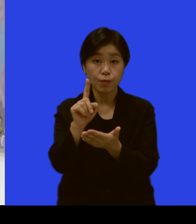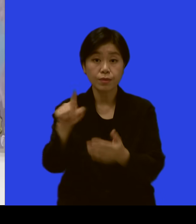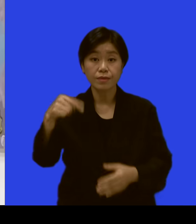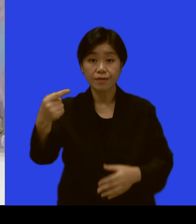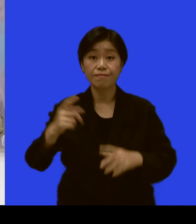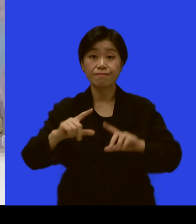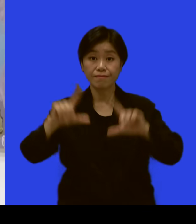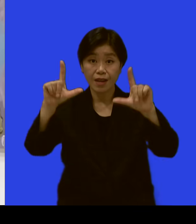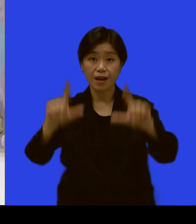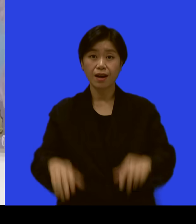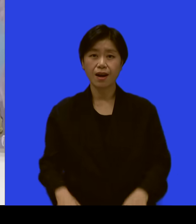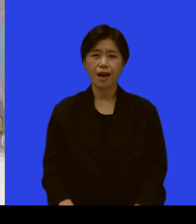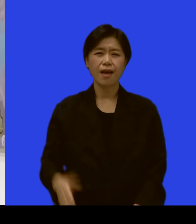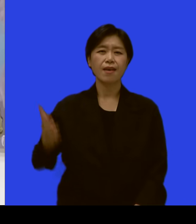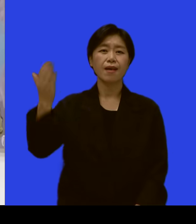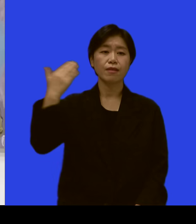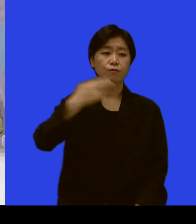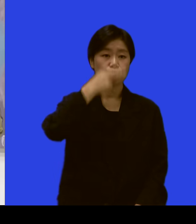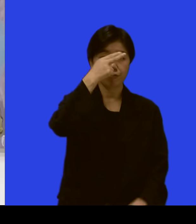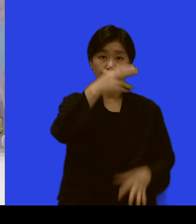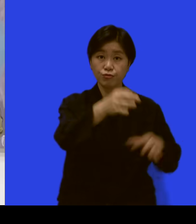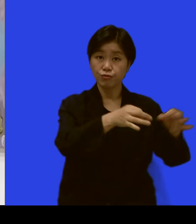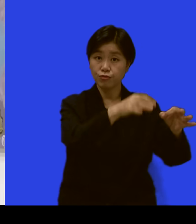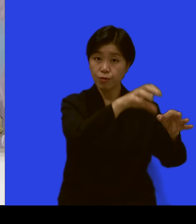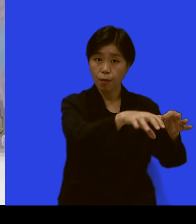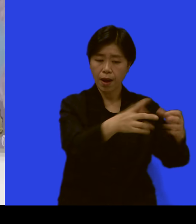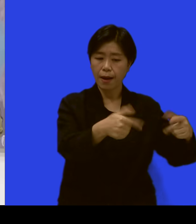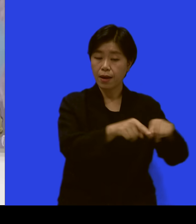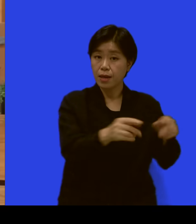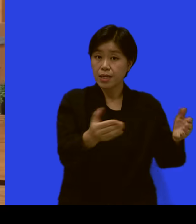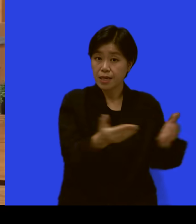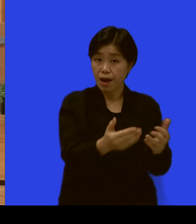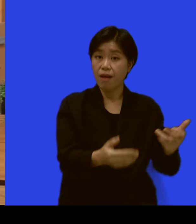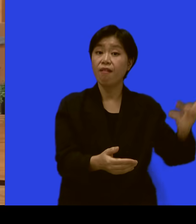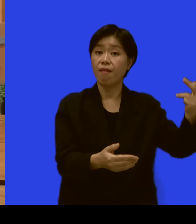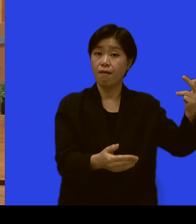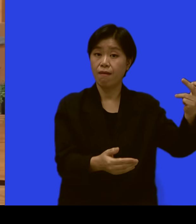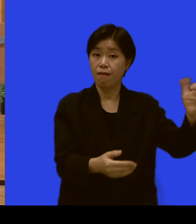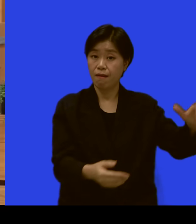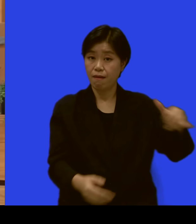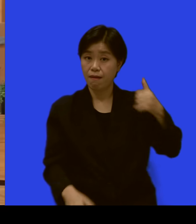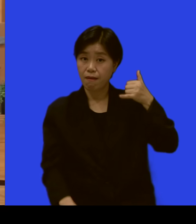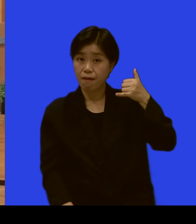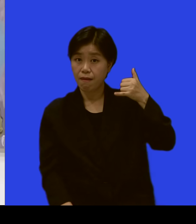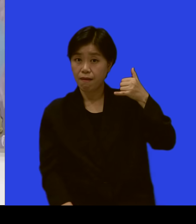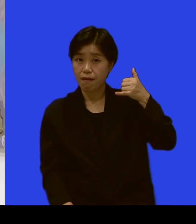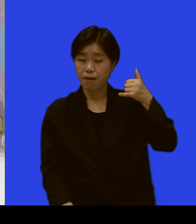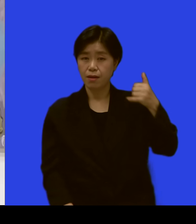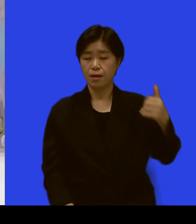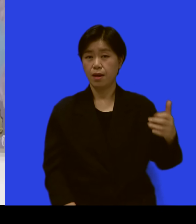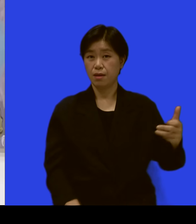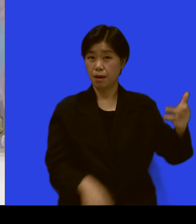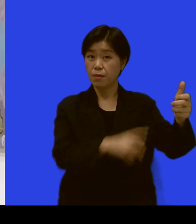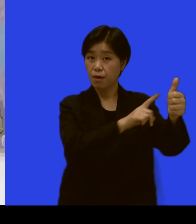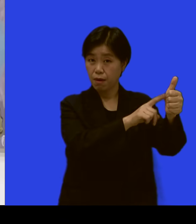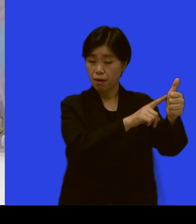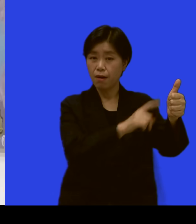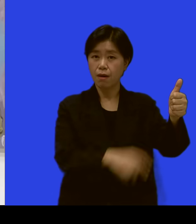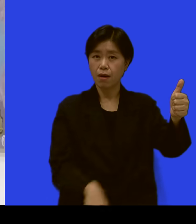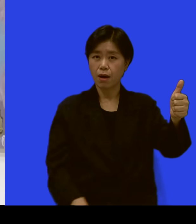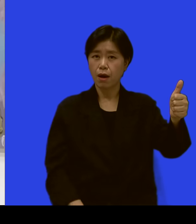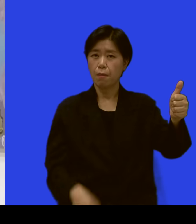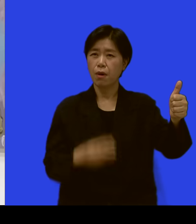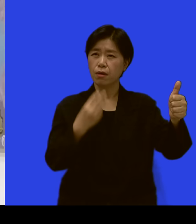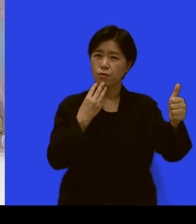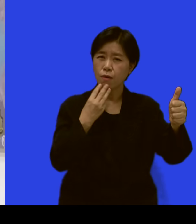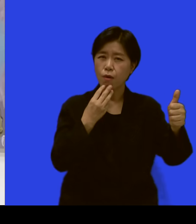그 예전에 같이 일하시던 형님 중에 한 분한테 전화가 왔어요. 이제 그 동네에서 이제 전국의 여러 뭐 서울, 부산